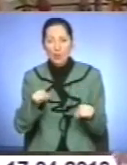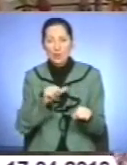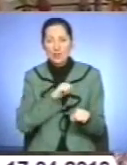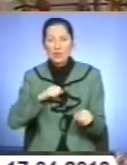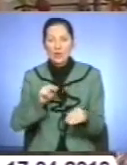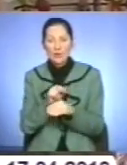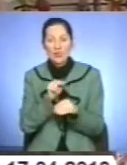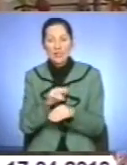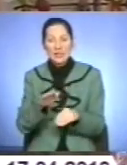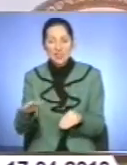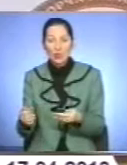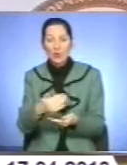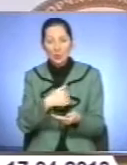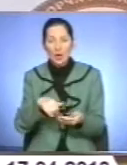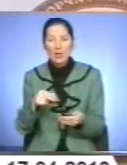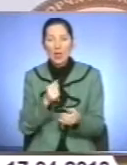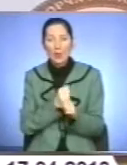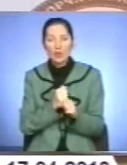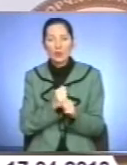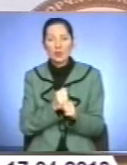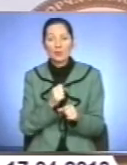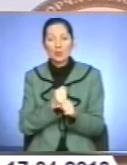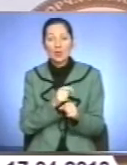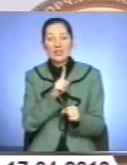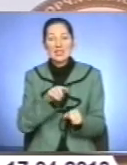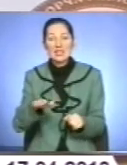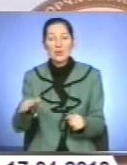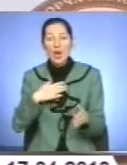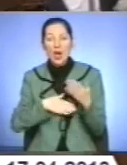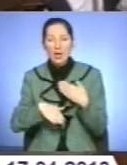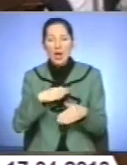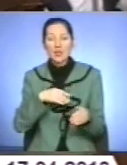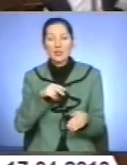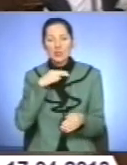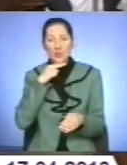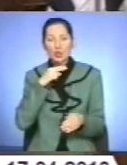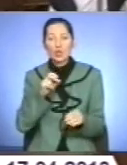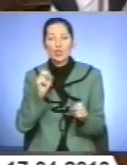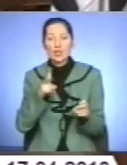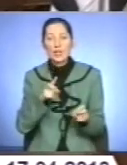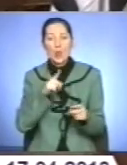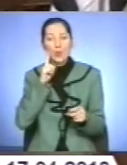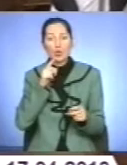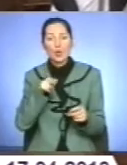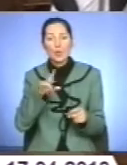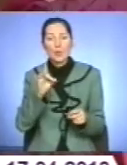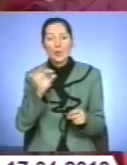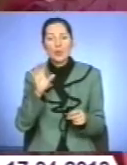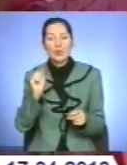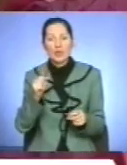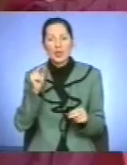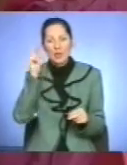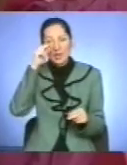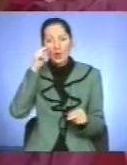їх збирати, самі з ними працювати. Працювати з дітьми – радість, зауважують члени молодої просвіти. На заняттях час минає